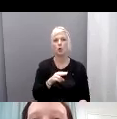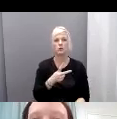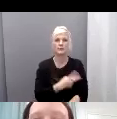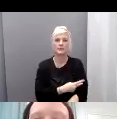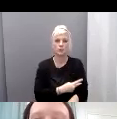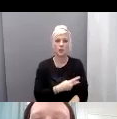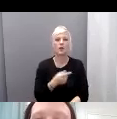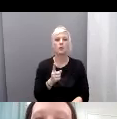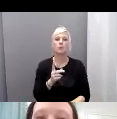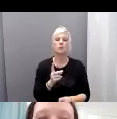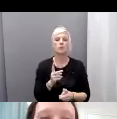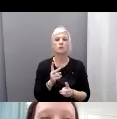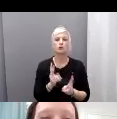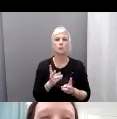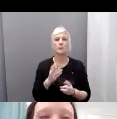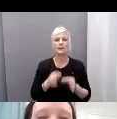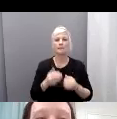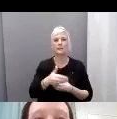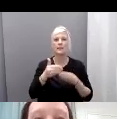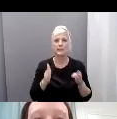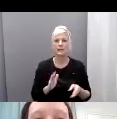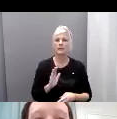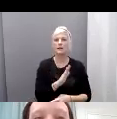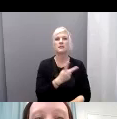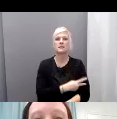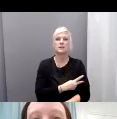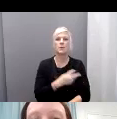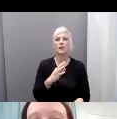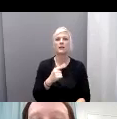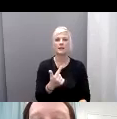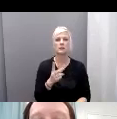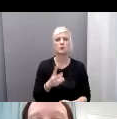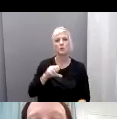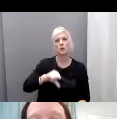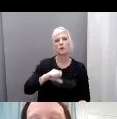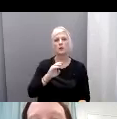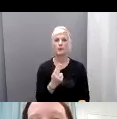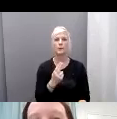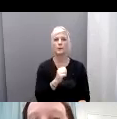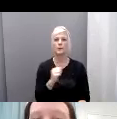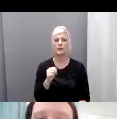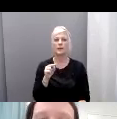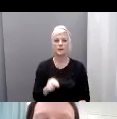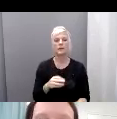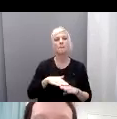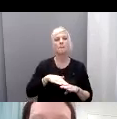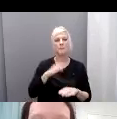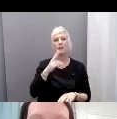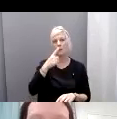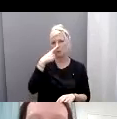samt det som definierar sin sexualitet som queer, är mer utsatta än homo- och